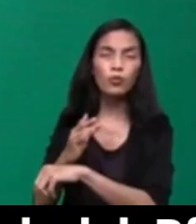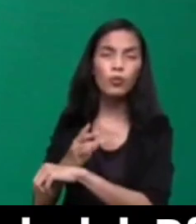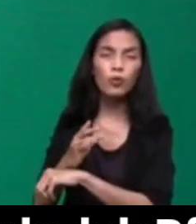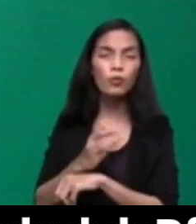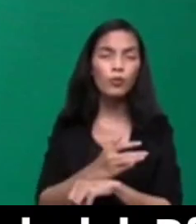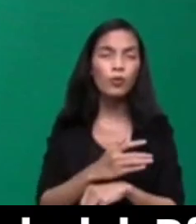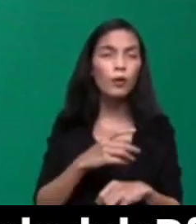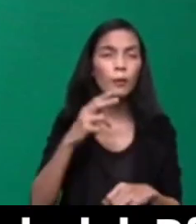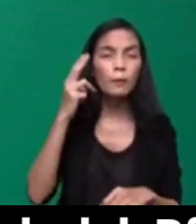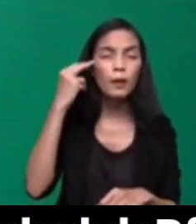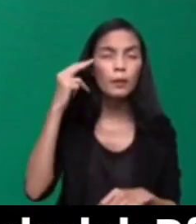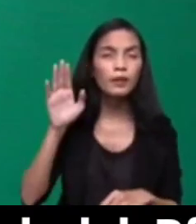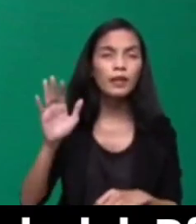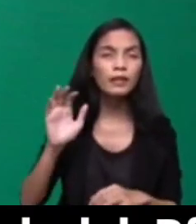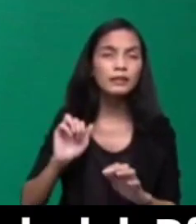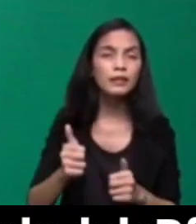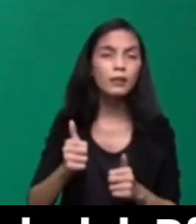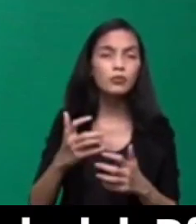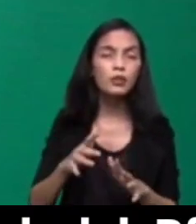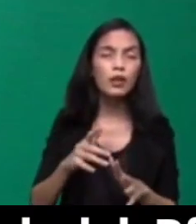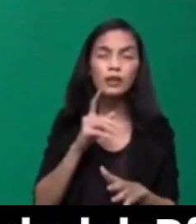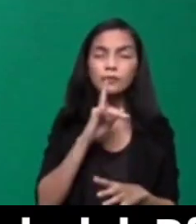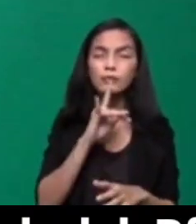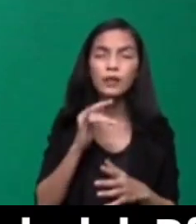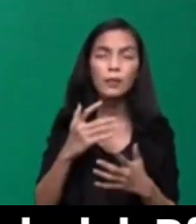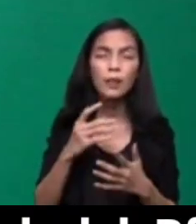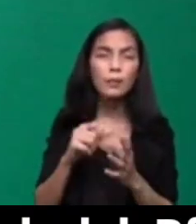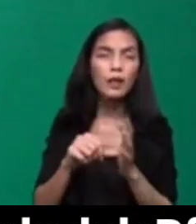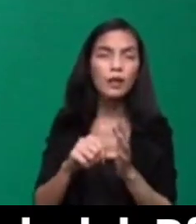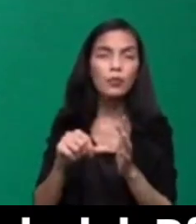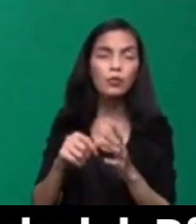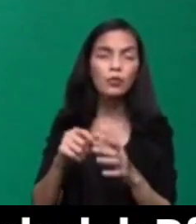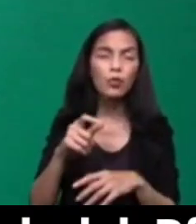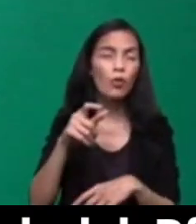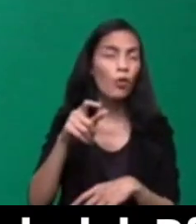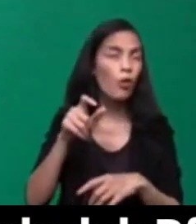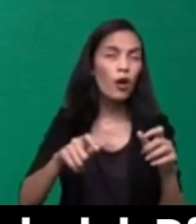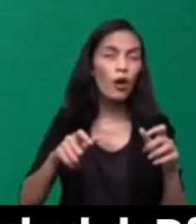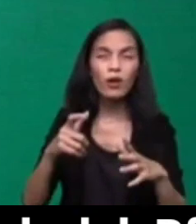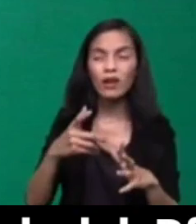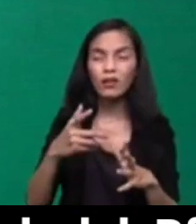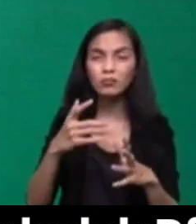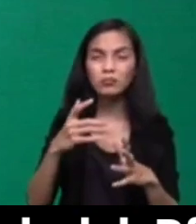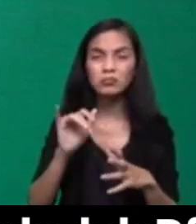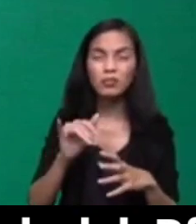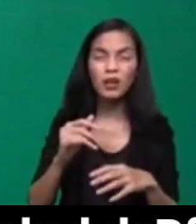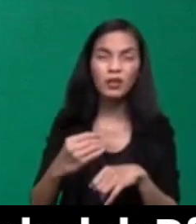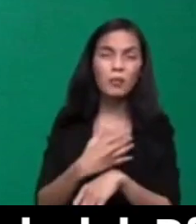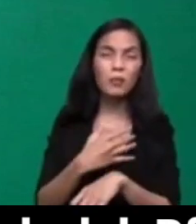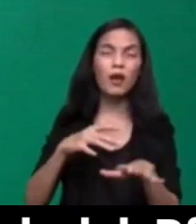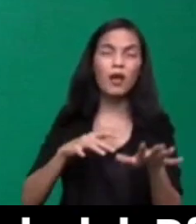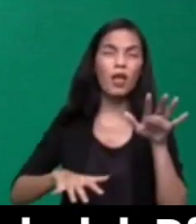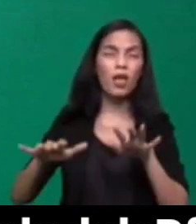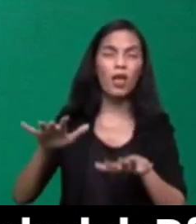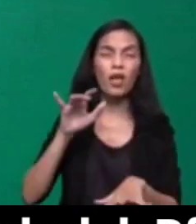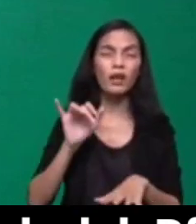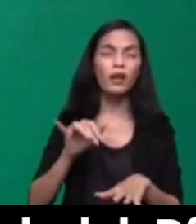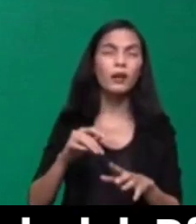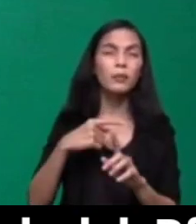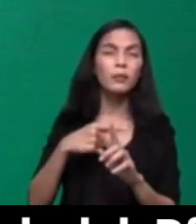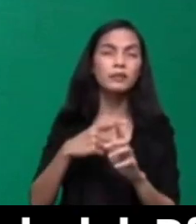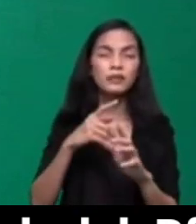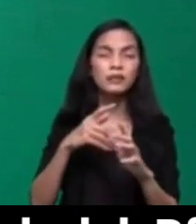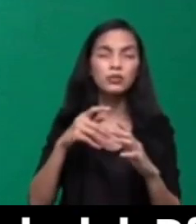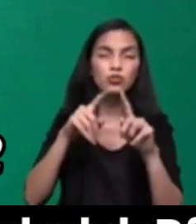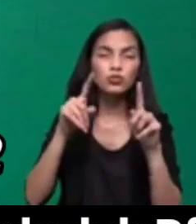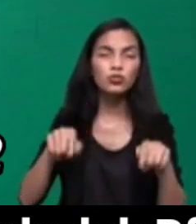Hai pemerintah telah menyiapkan skema bantuan ke peternak yang ternaknya terdampak PMK dan merujuk kepada SK